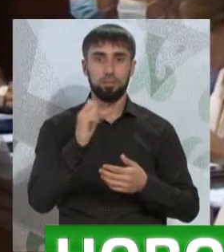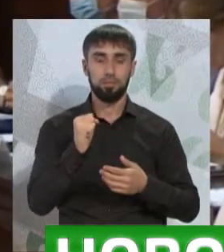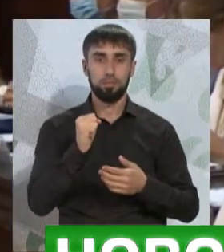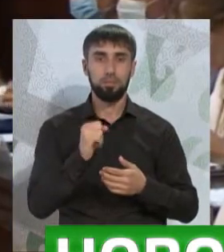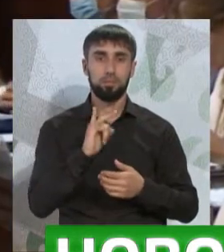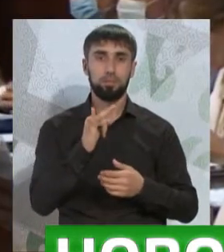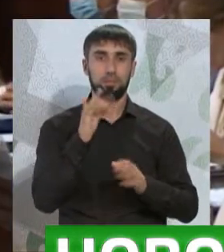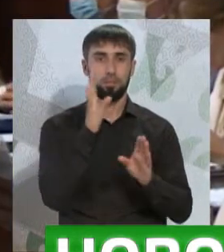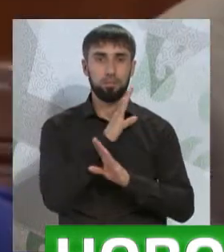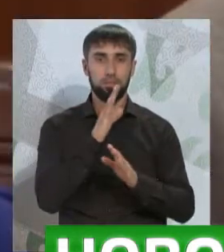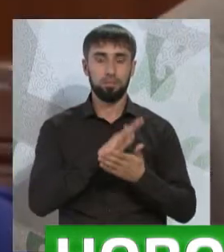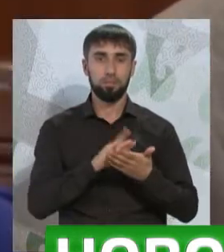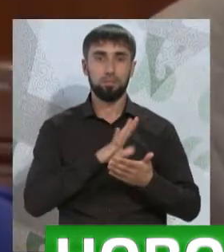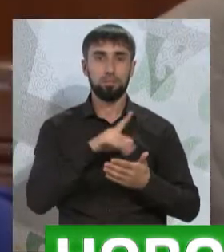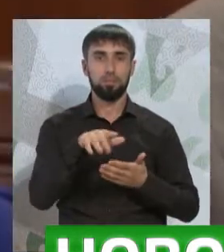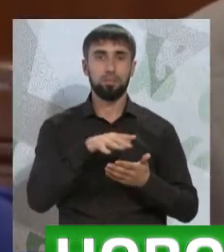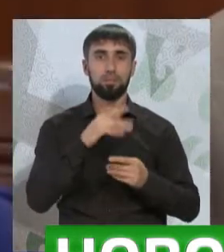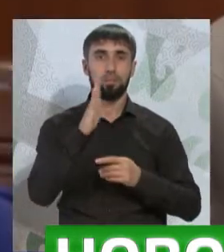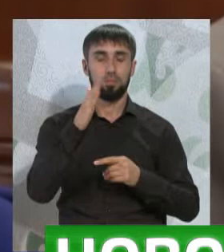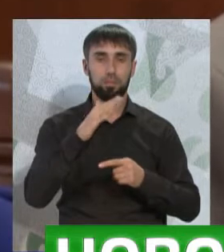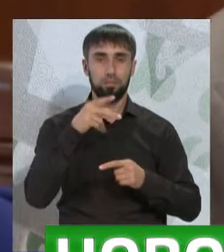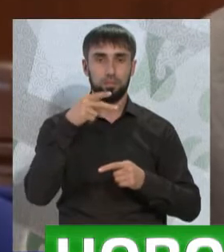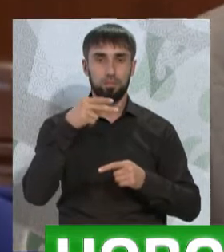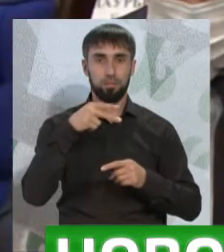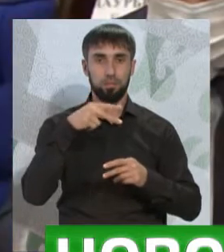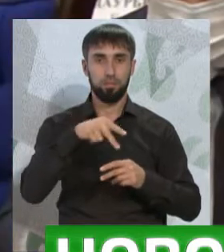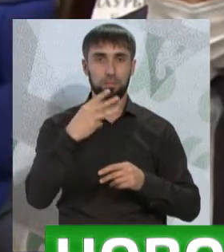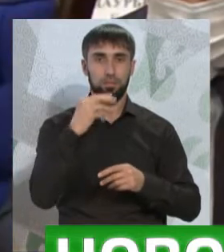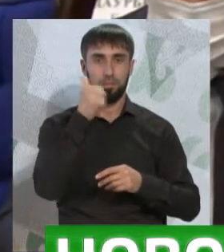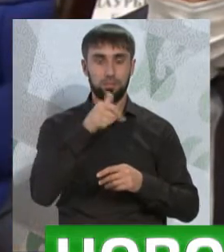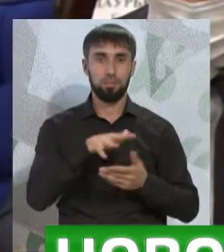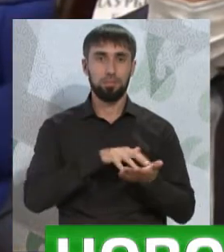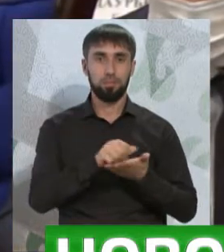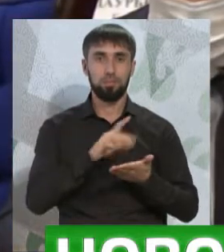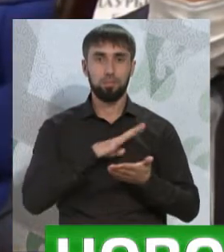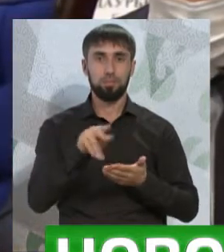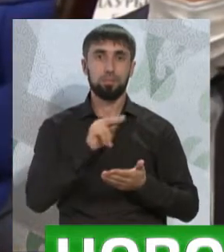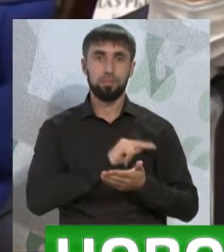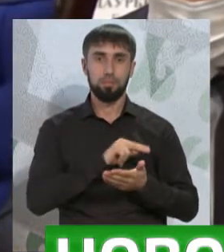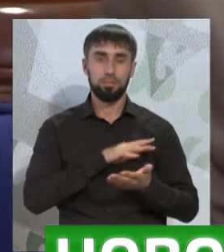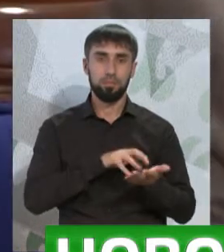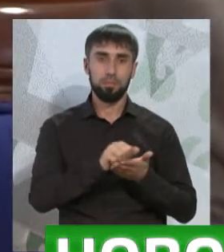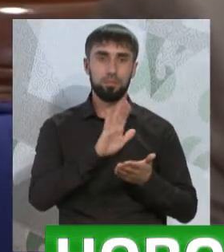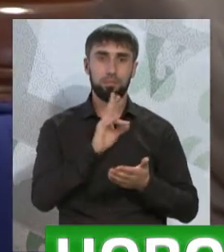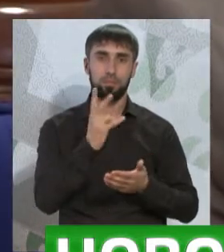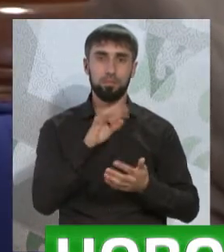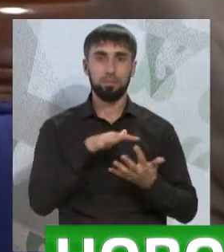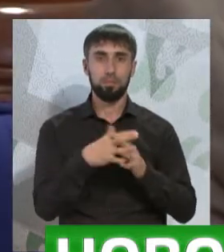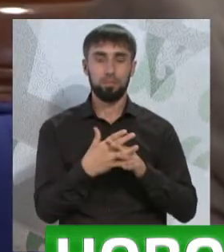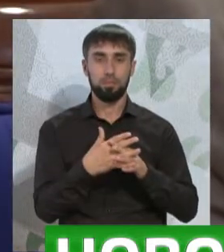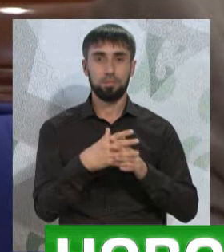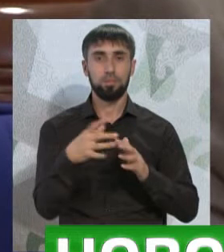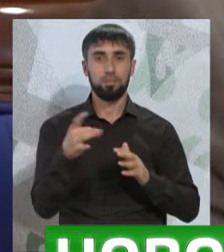их рекультивации в последующие годы. С 2023 года планируется организация работы по ликвидации свалки в Назране и сельских